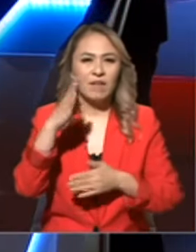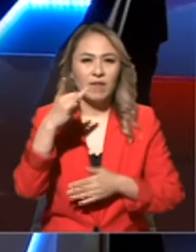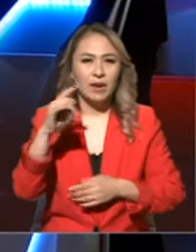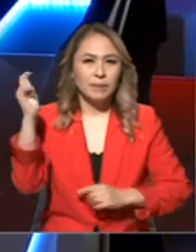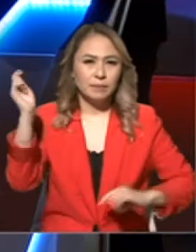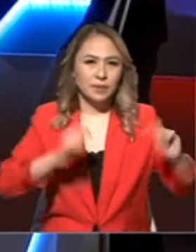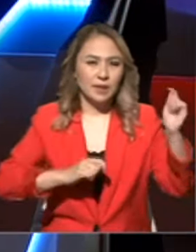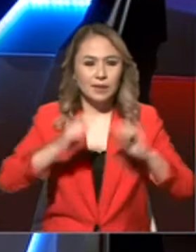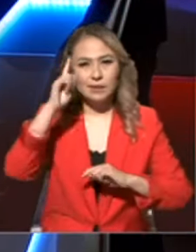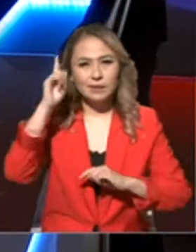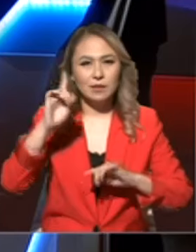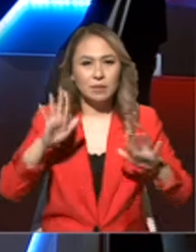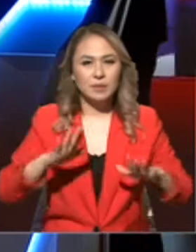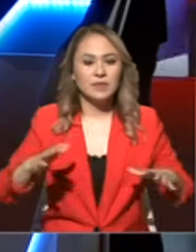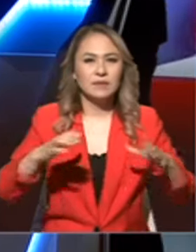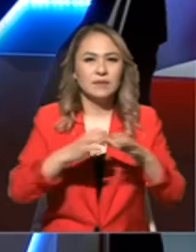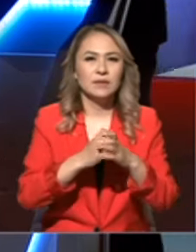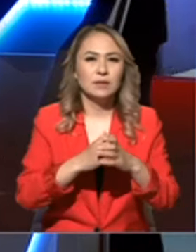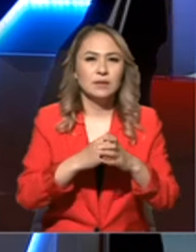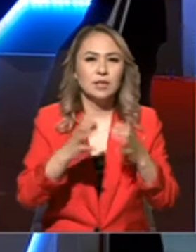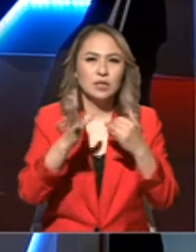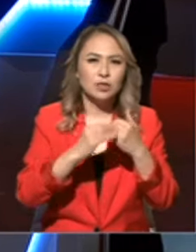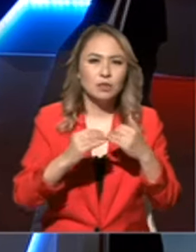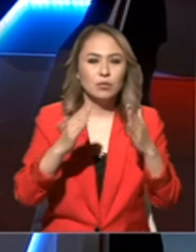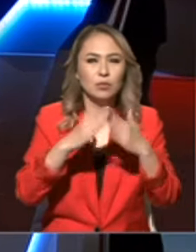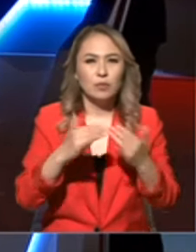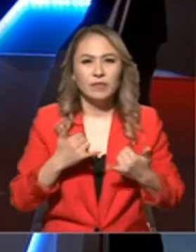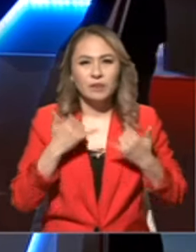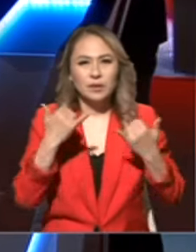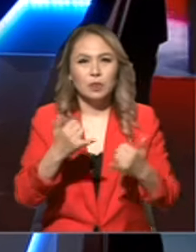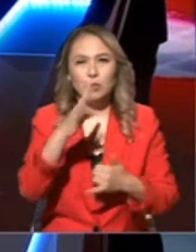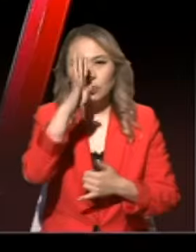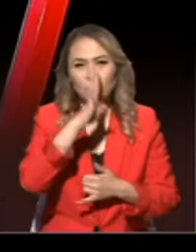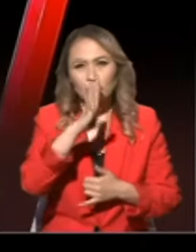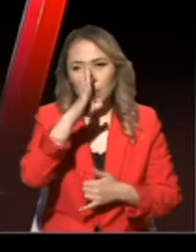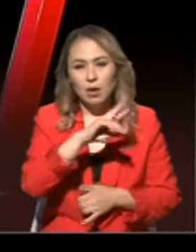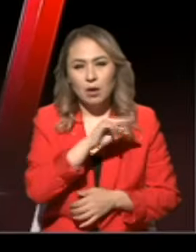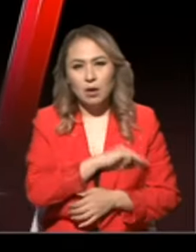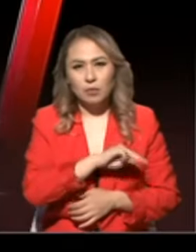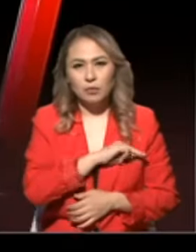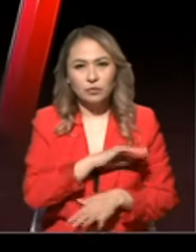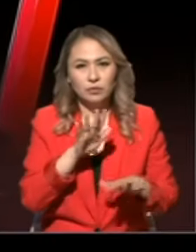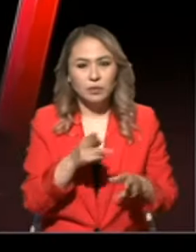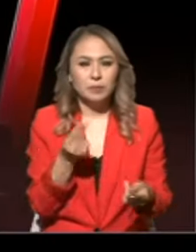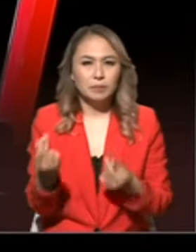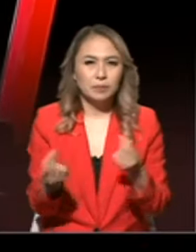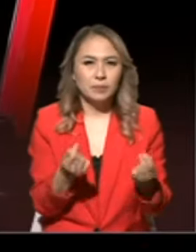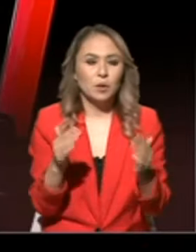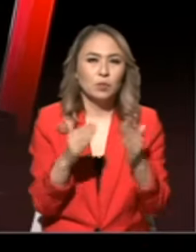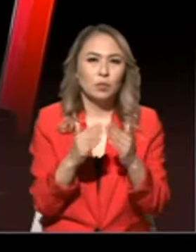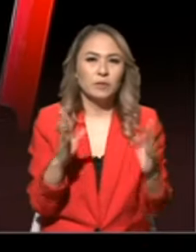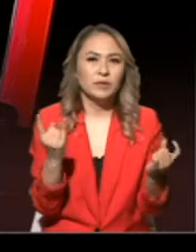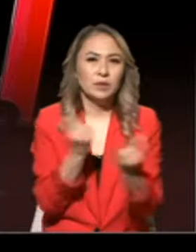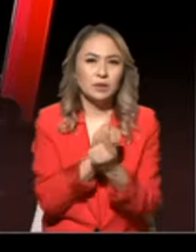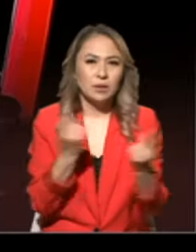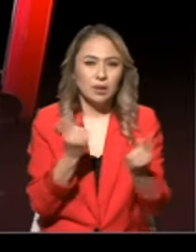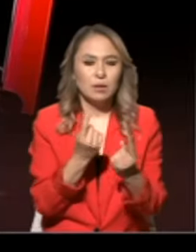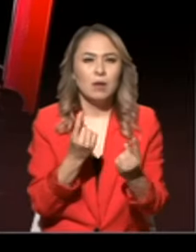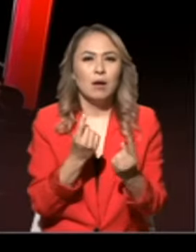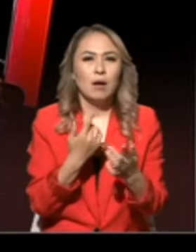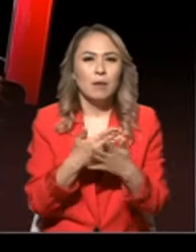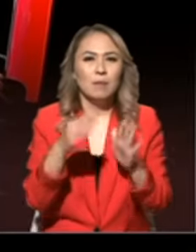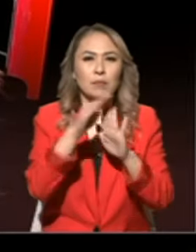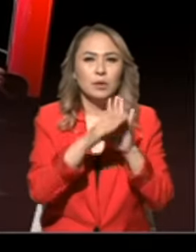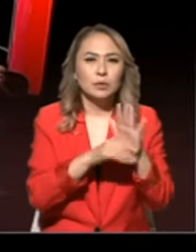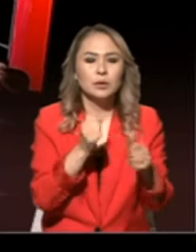да, Израильдің жан баспаған, игерілмеген жерлеріне барып жұмыс істейді. 4 ай, 5 ай. Билетін жолын өзі төлейді, қалғанын Израиль мемлекеті көтереді. Неге бізге сондай